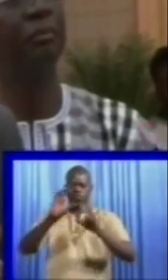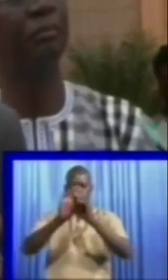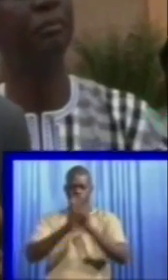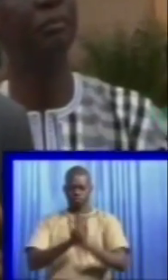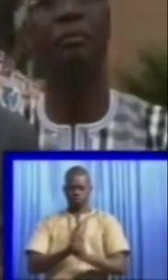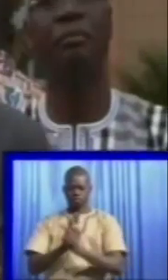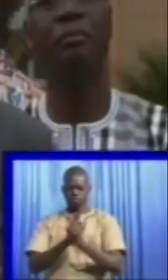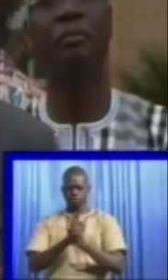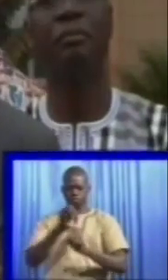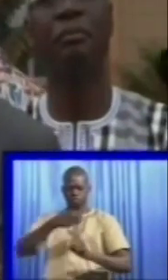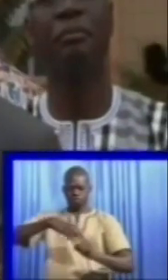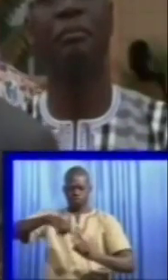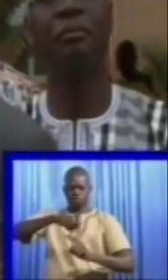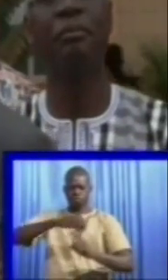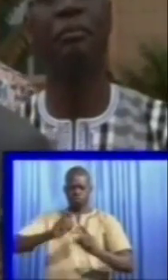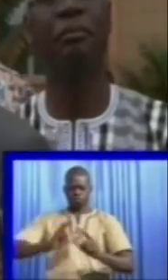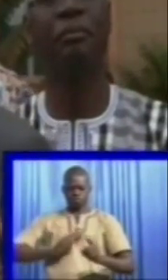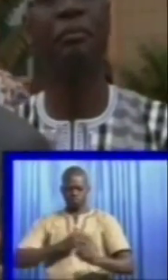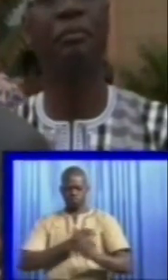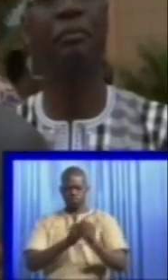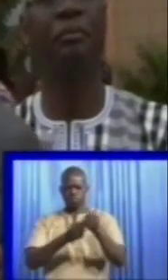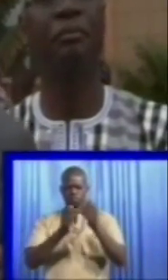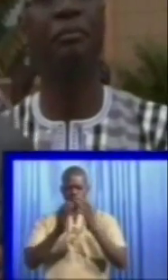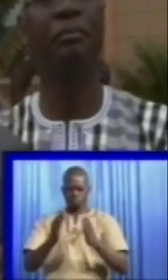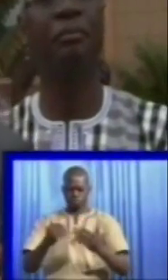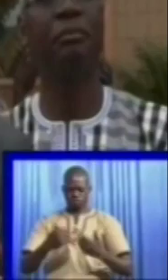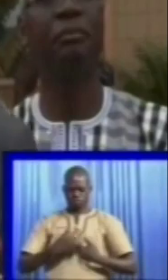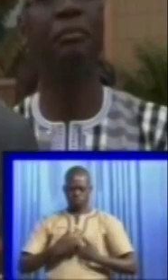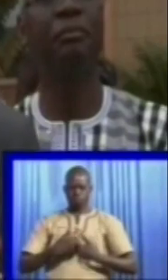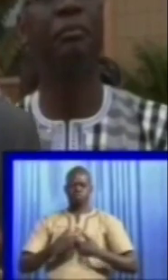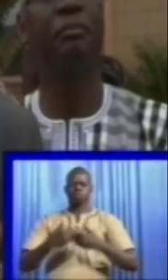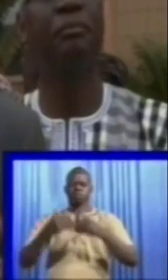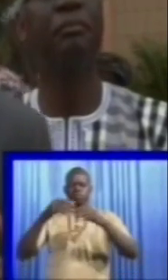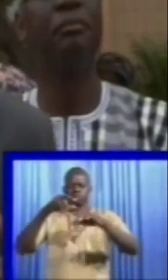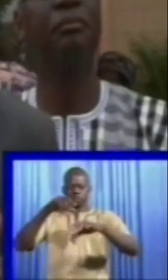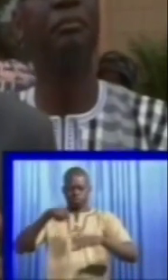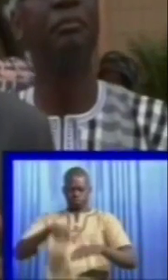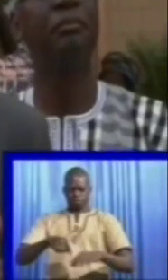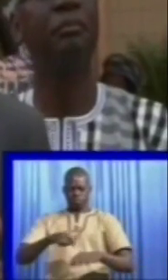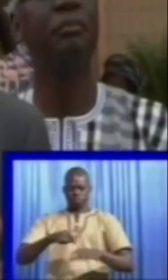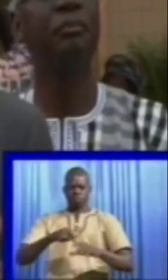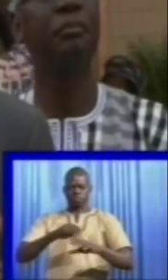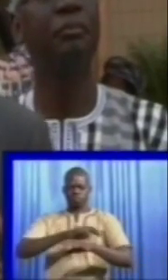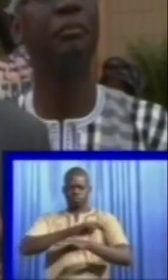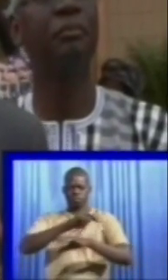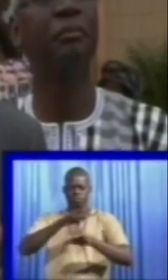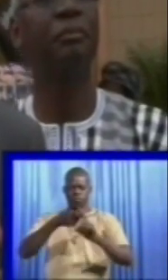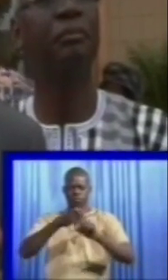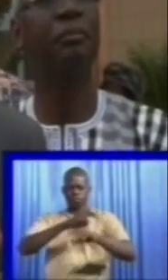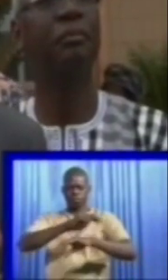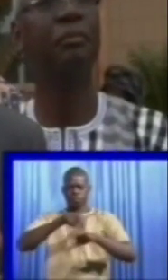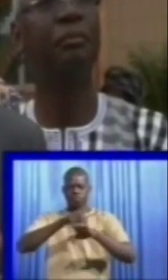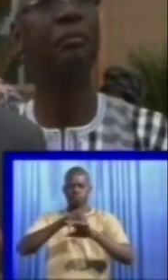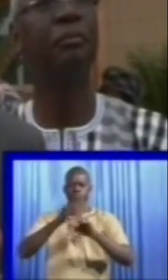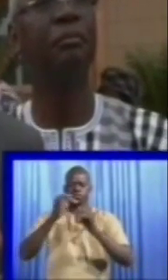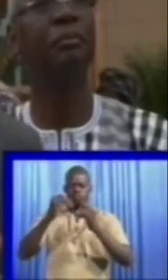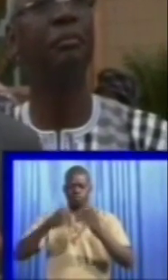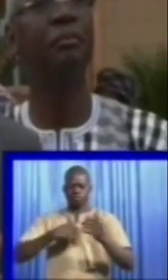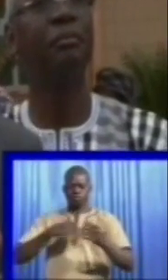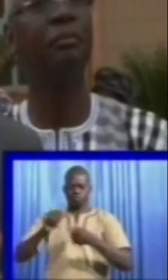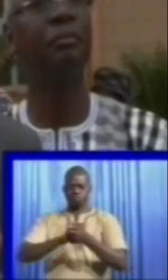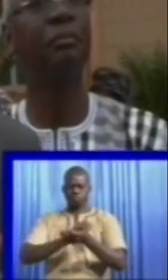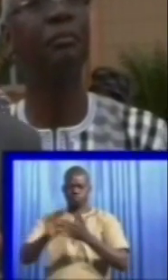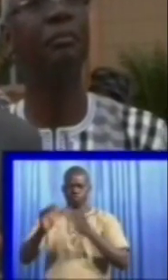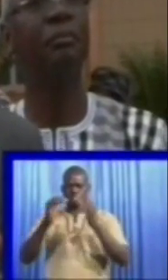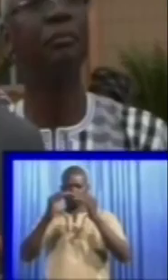préservation de l'environnement. Nos paysans n'ont que ça, ils n'ont que la terre, ils n'ont que les ressources naturelles. S'il y a la dégradation, il y a la limitation